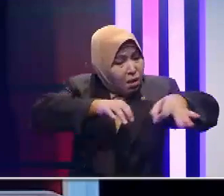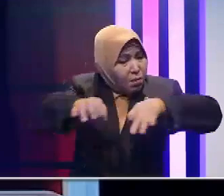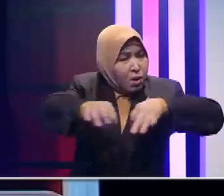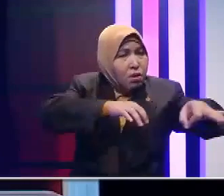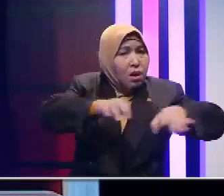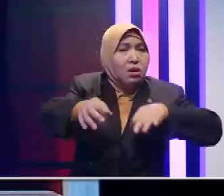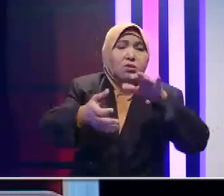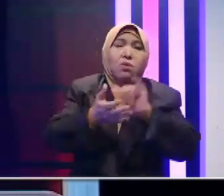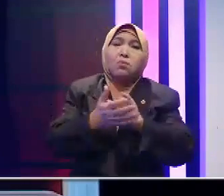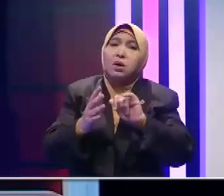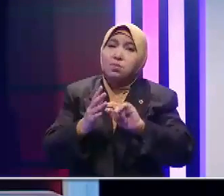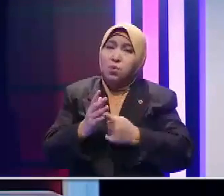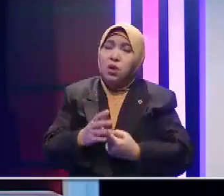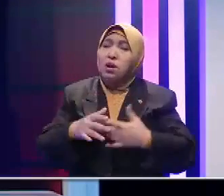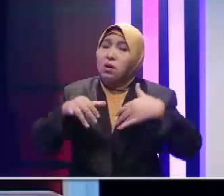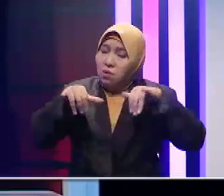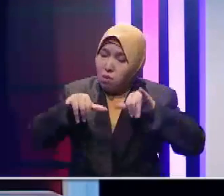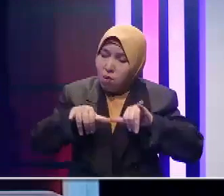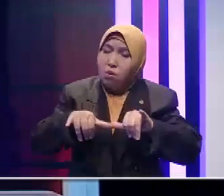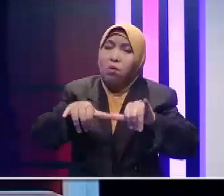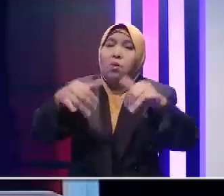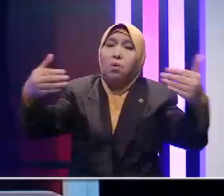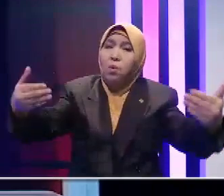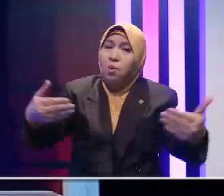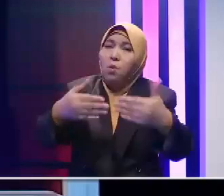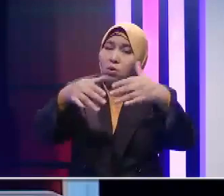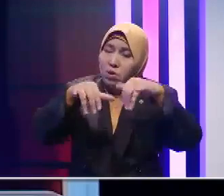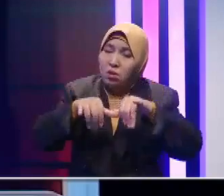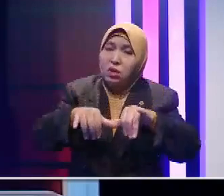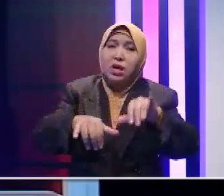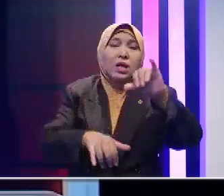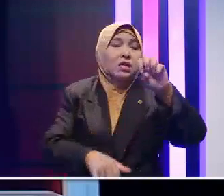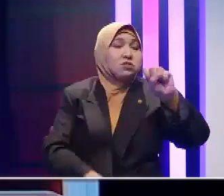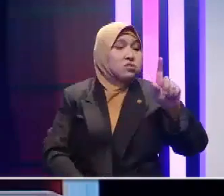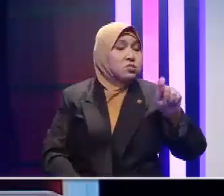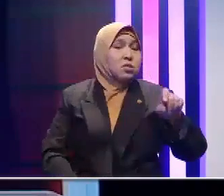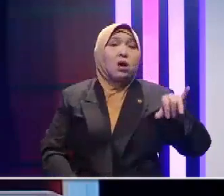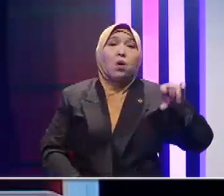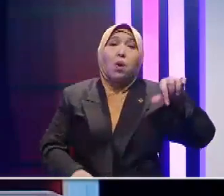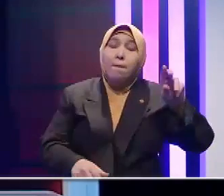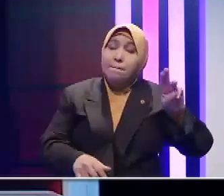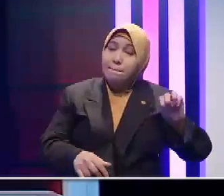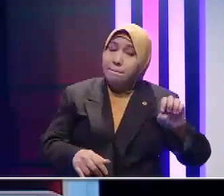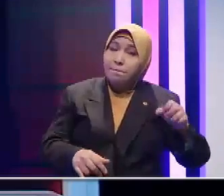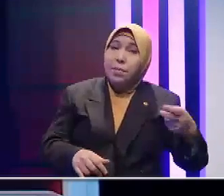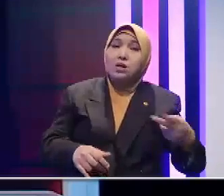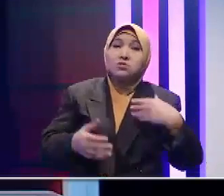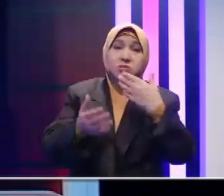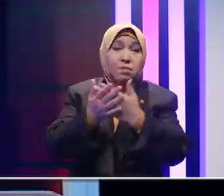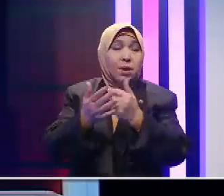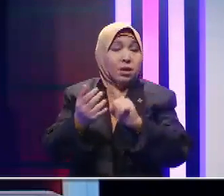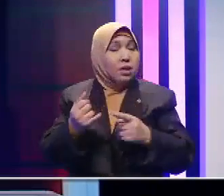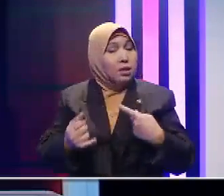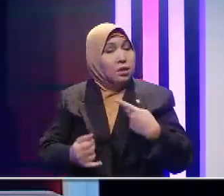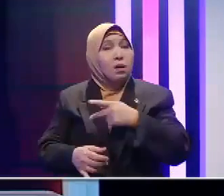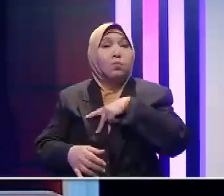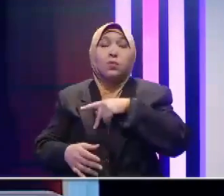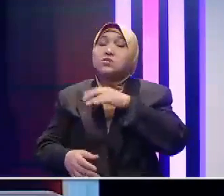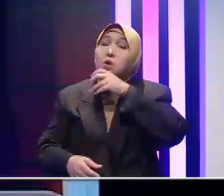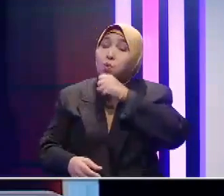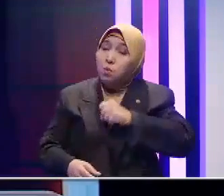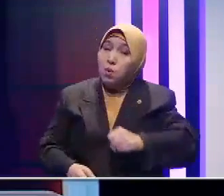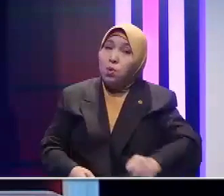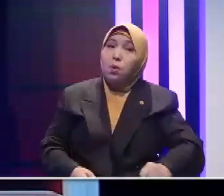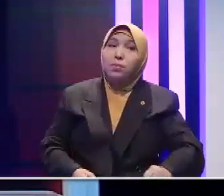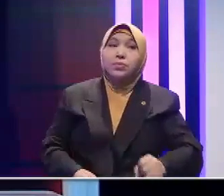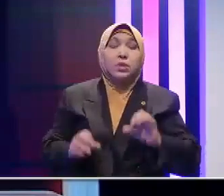jadi di situlah mulanya istiqomah. Dan kalau bila kata istiqomah ni berpanjangan lah. Sehingga akhir kita punya usia kita. Masya kan. Allah.